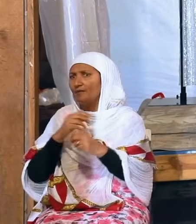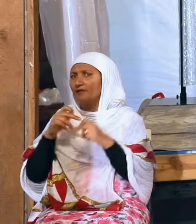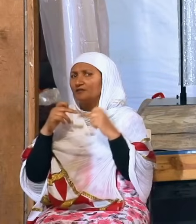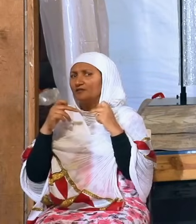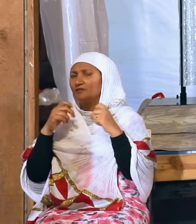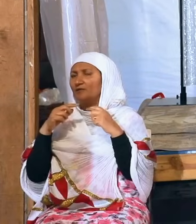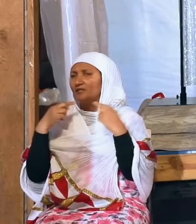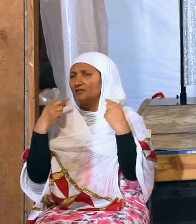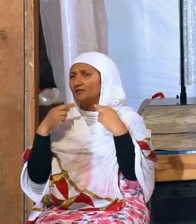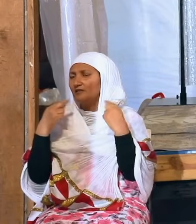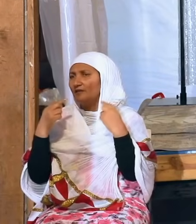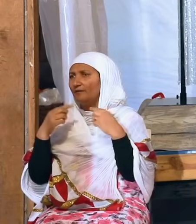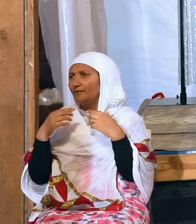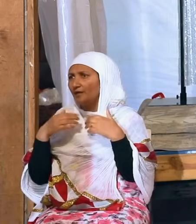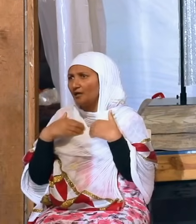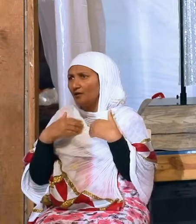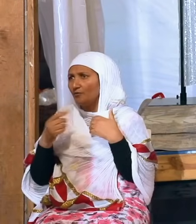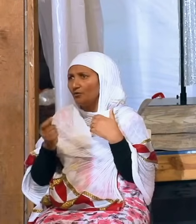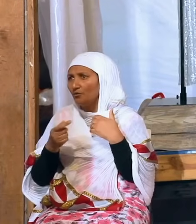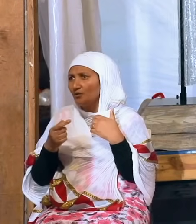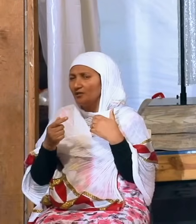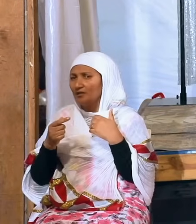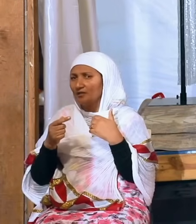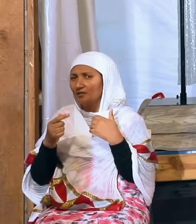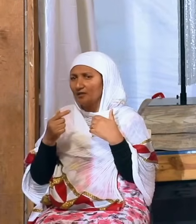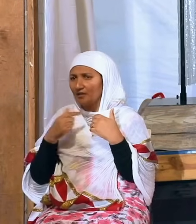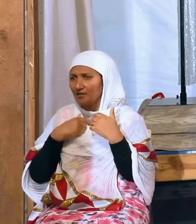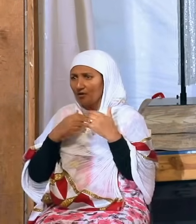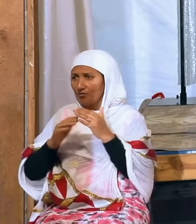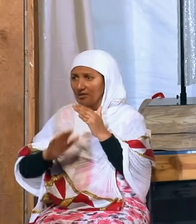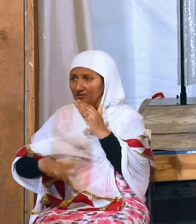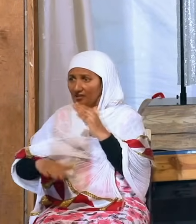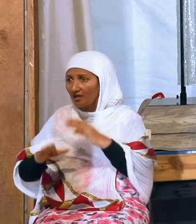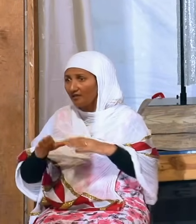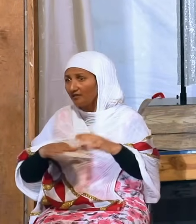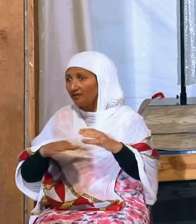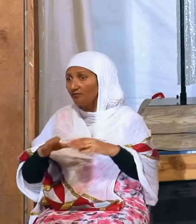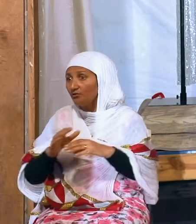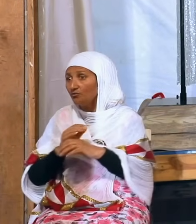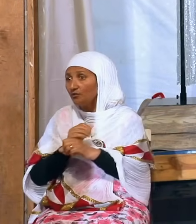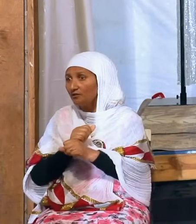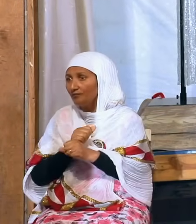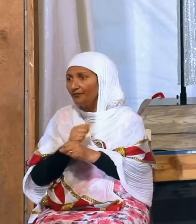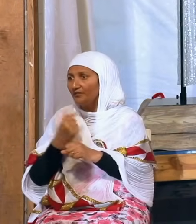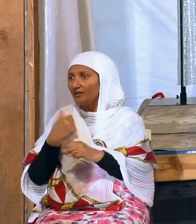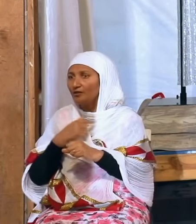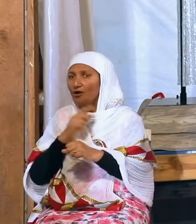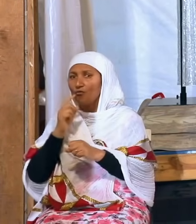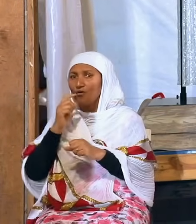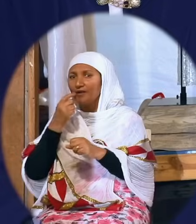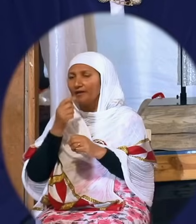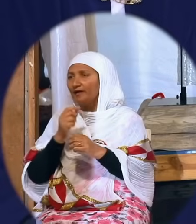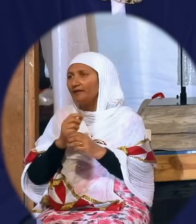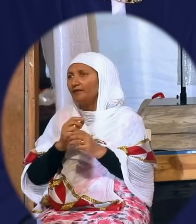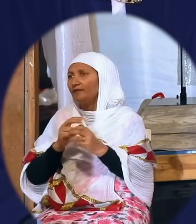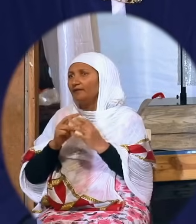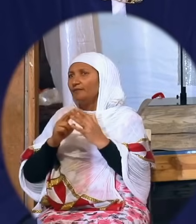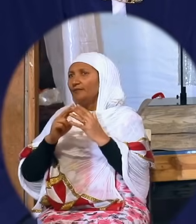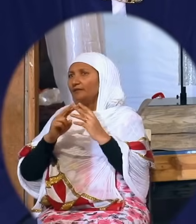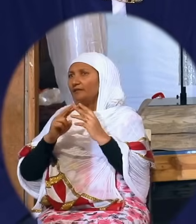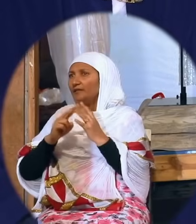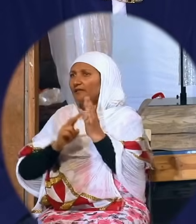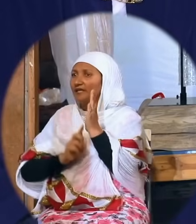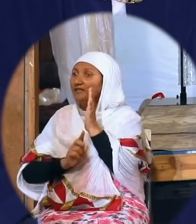ከኛ በላይ ያላችሁትን ወደ ላይ አድርጌ ከደሞ ከኛ ወደ ታች ያለው ወስጄ እንኳን በወስደው እኛ እንኳን ራሱ ያደግንበት መንገድና አሁን